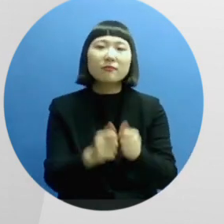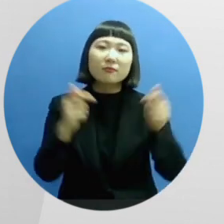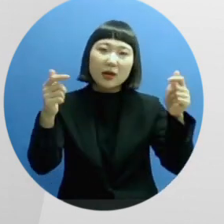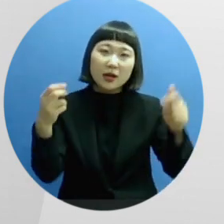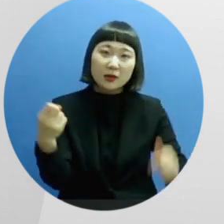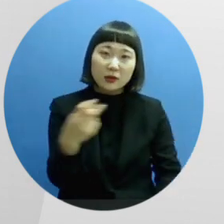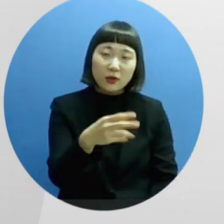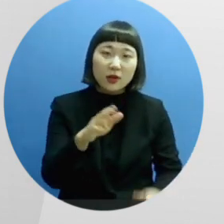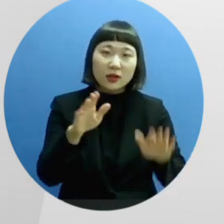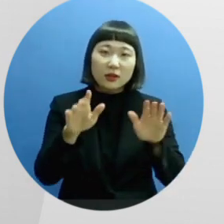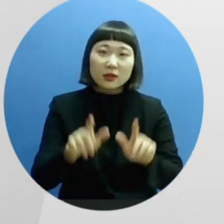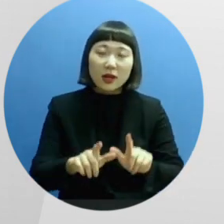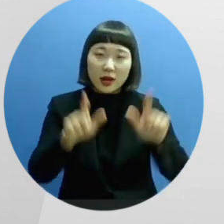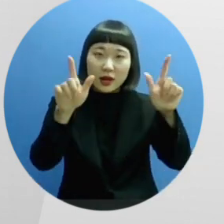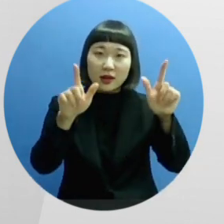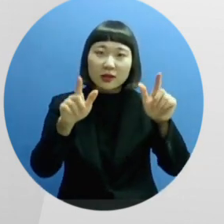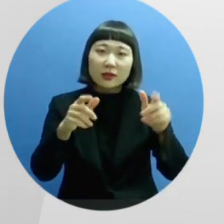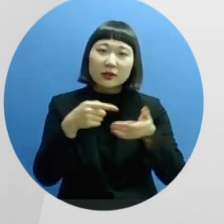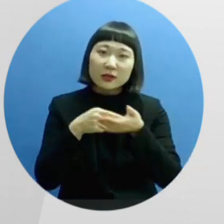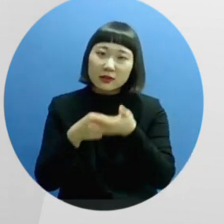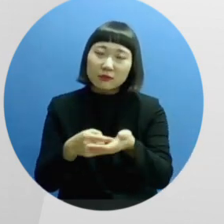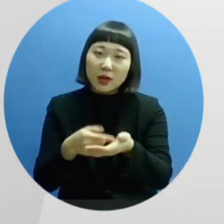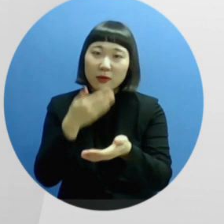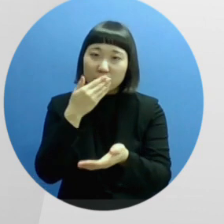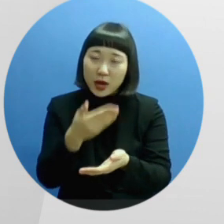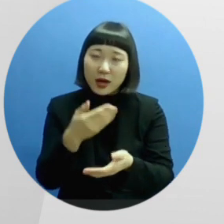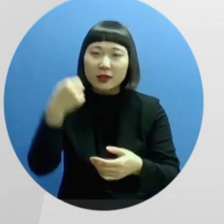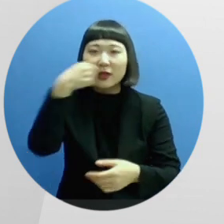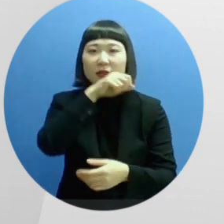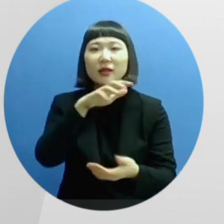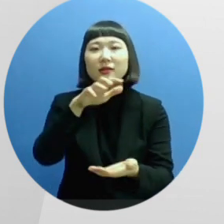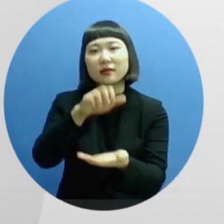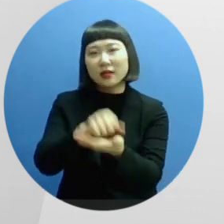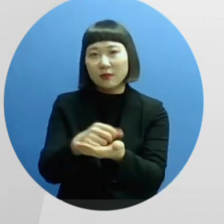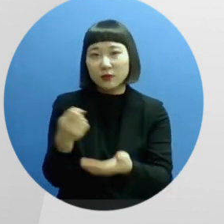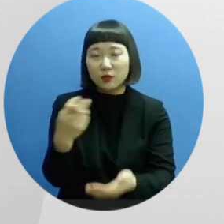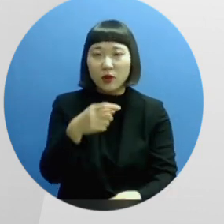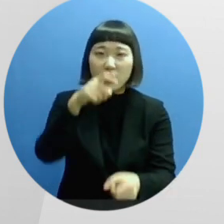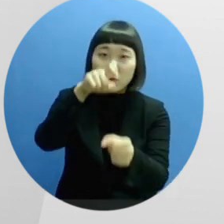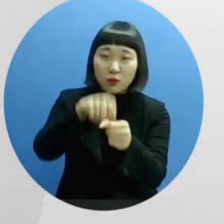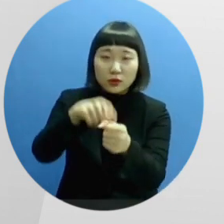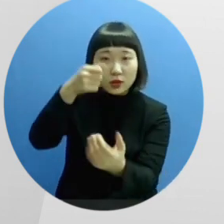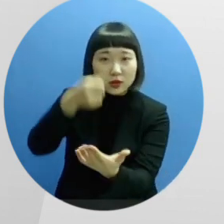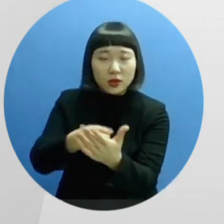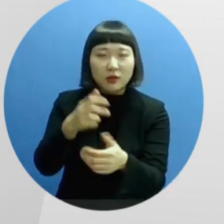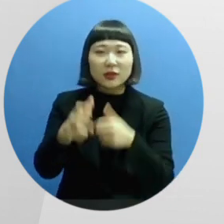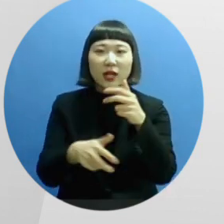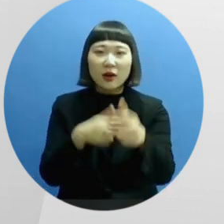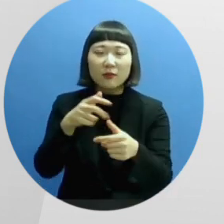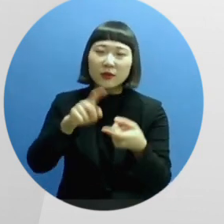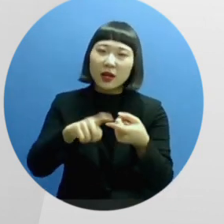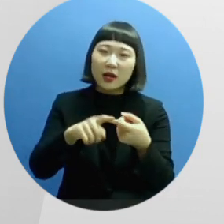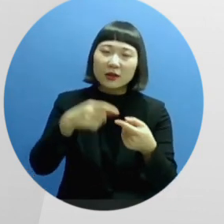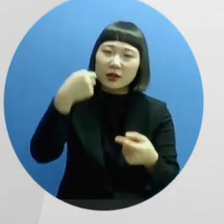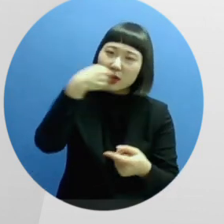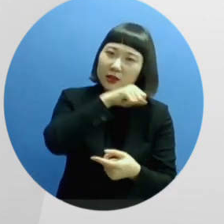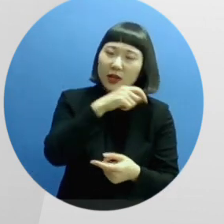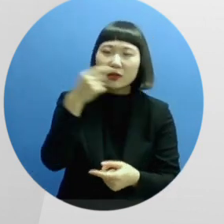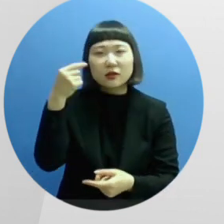편성, 목적 지정 사업 적정 편성과 관리 철저, 예비결산 제도의 실효성 강화,